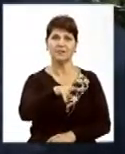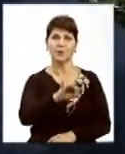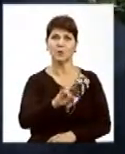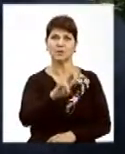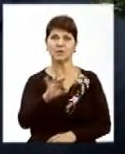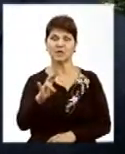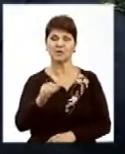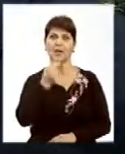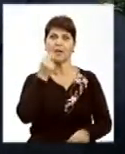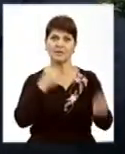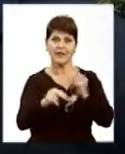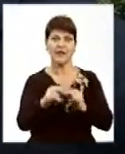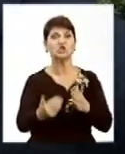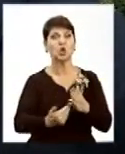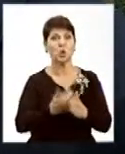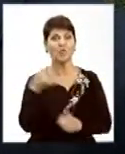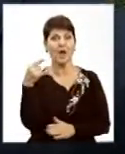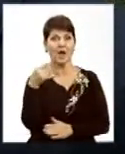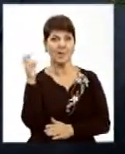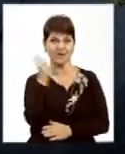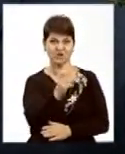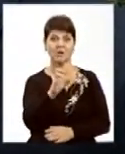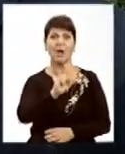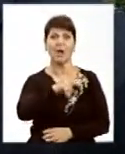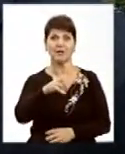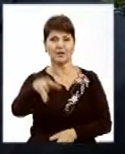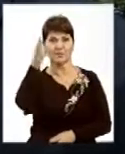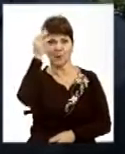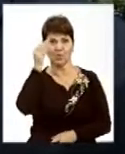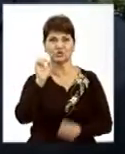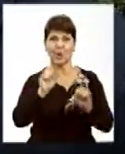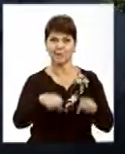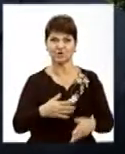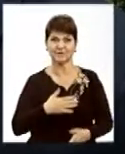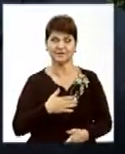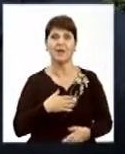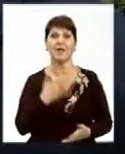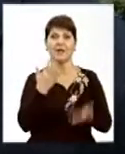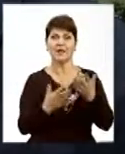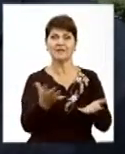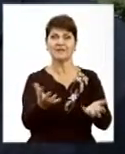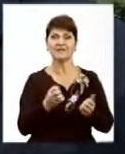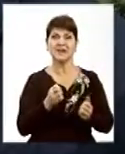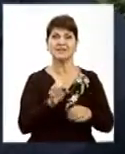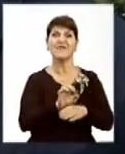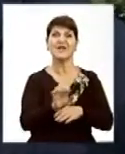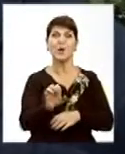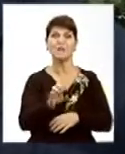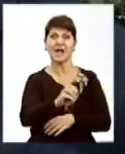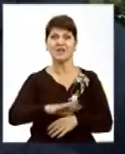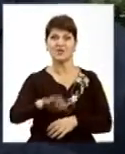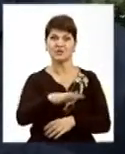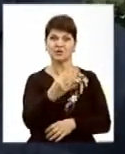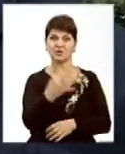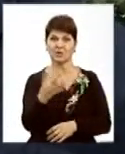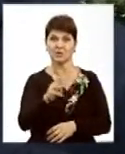– це нова машина, але враховуючи наші можливості, сьогодні, якщо взяти виробника європейського, це десь 45 мільйонів, якщо взяти